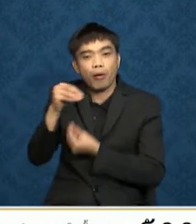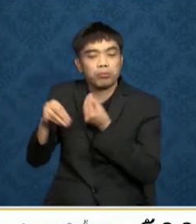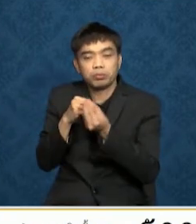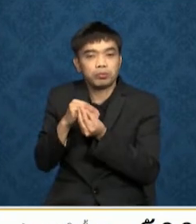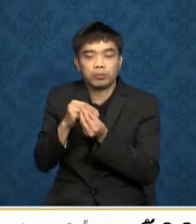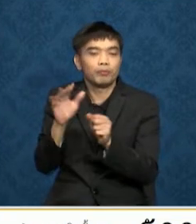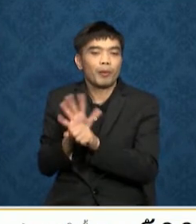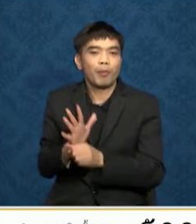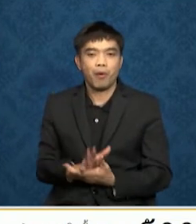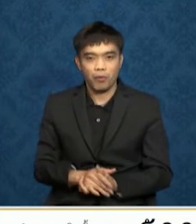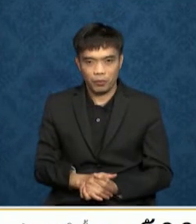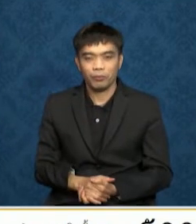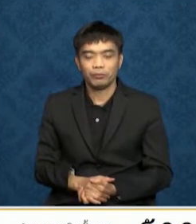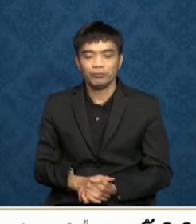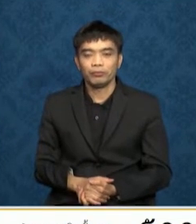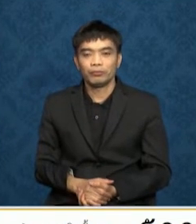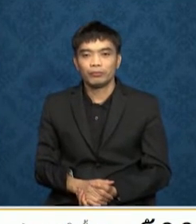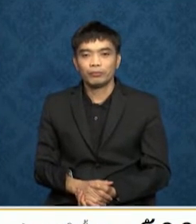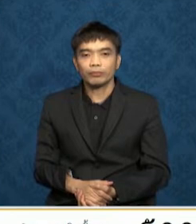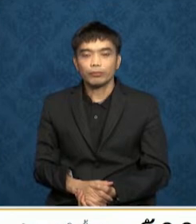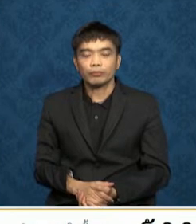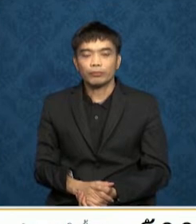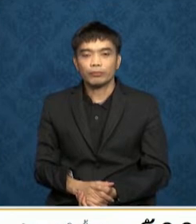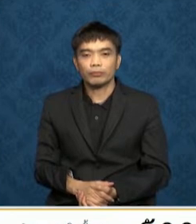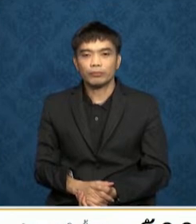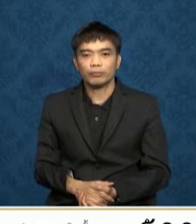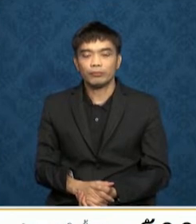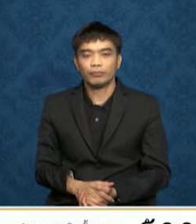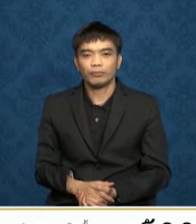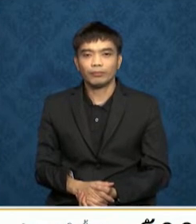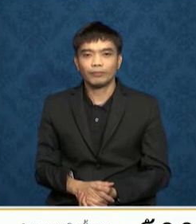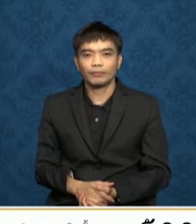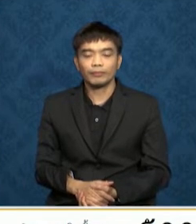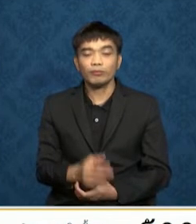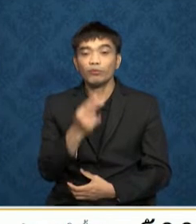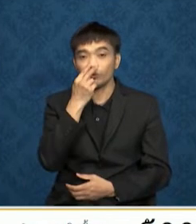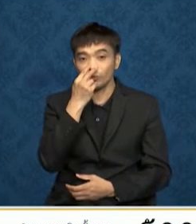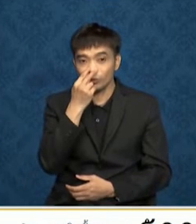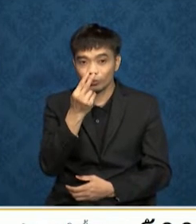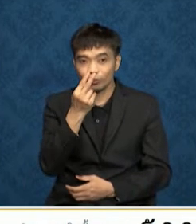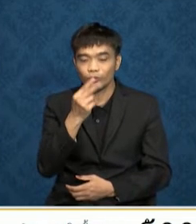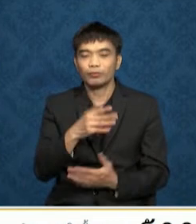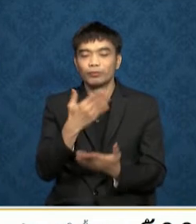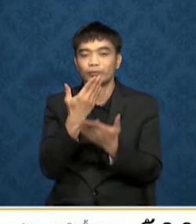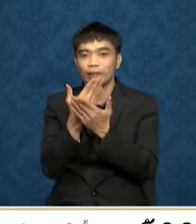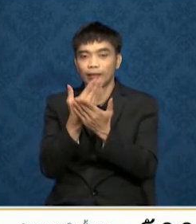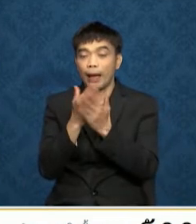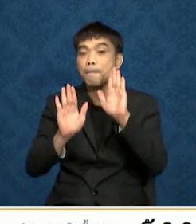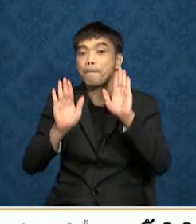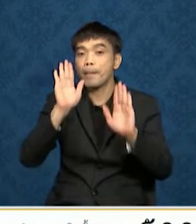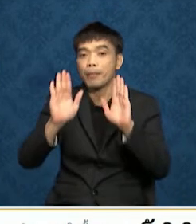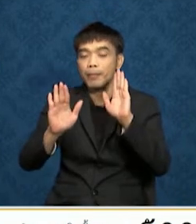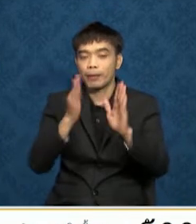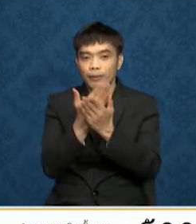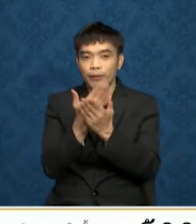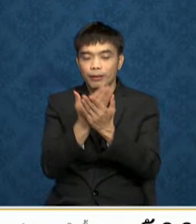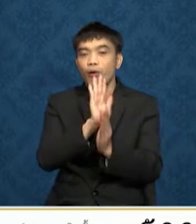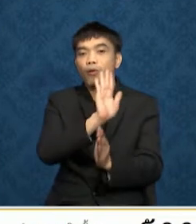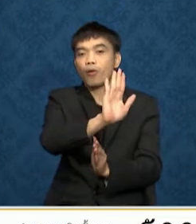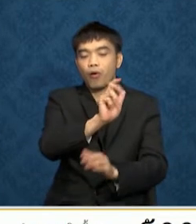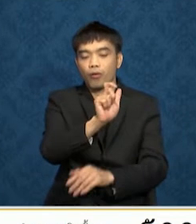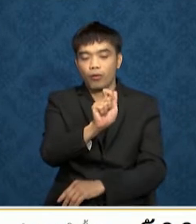ดูอีกท่านประจารครับมาดูว่าไอ้ประมาณการรายได้ของท้องถิ่นที่มีมาตั้งแต่ปี